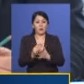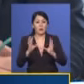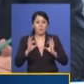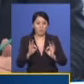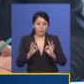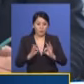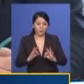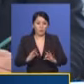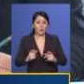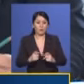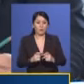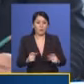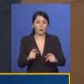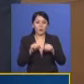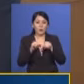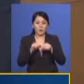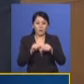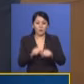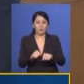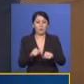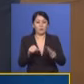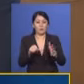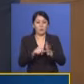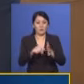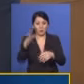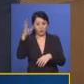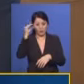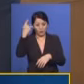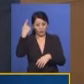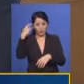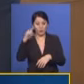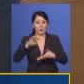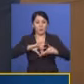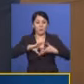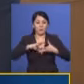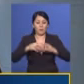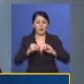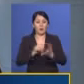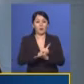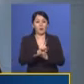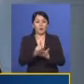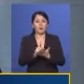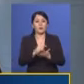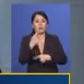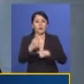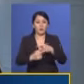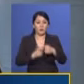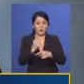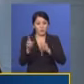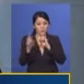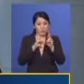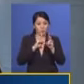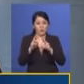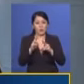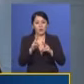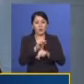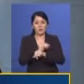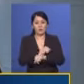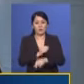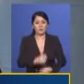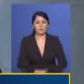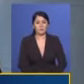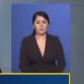мен тұтынушылардың құқығын қорғау органы өкілдерінің пікірлерін білу қажет. Нәтижесінде бұл сұрақ келер сессияның отырысына қалдырылды. Аманжол Нұртазин,